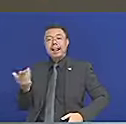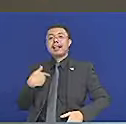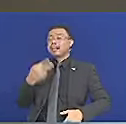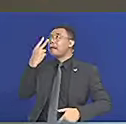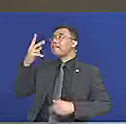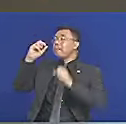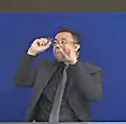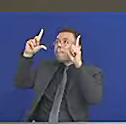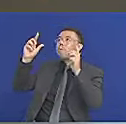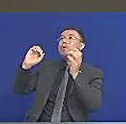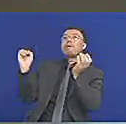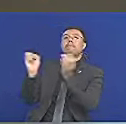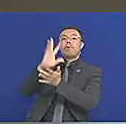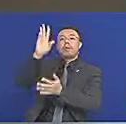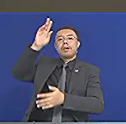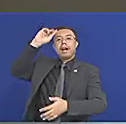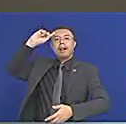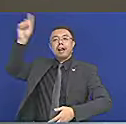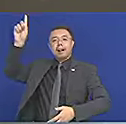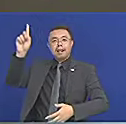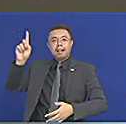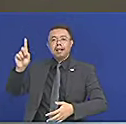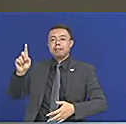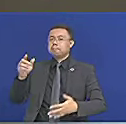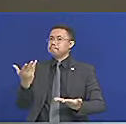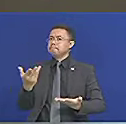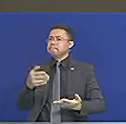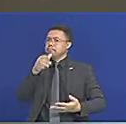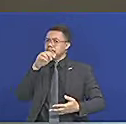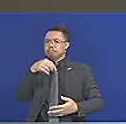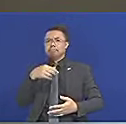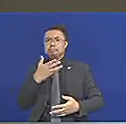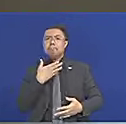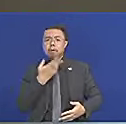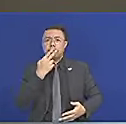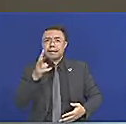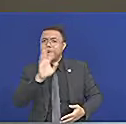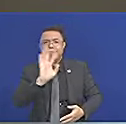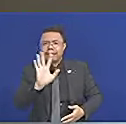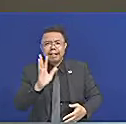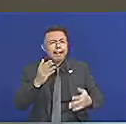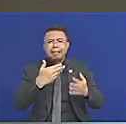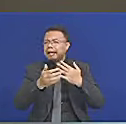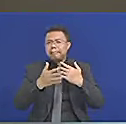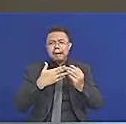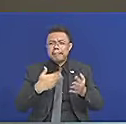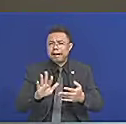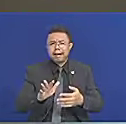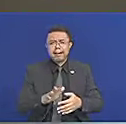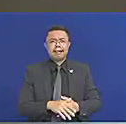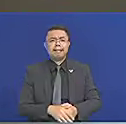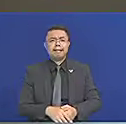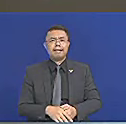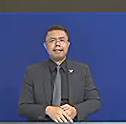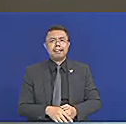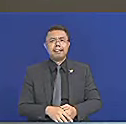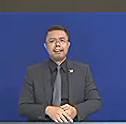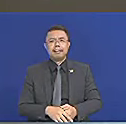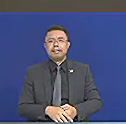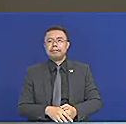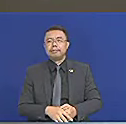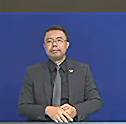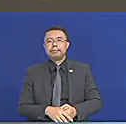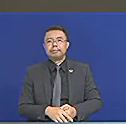melihat kemuliaan Allah. Mosok Pak, ya terserah Anda mau percaya atau tidak.